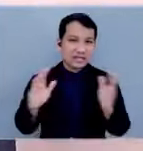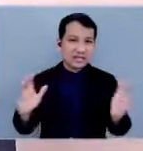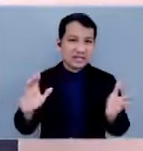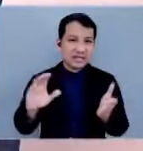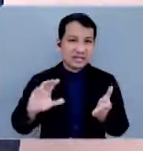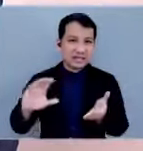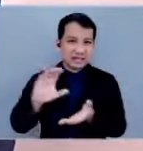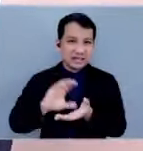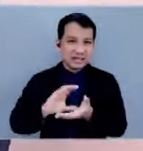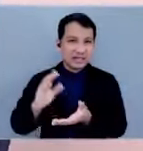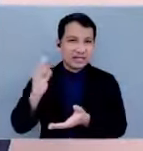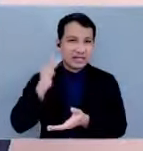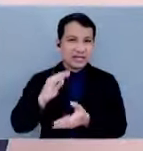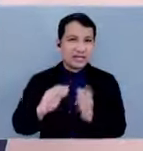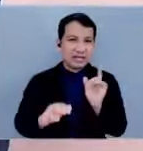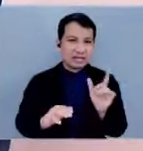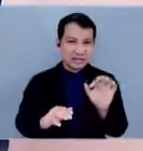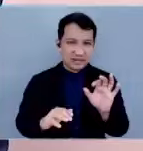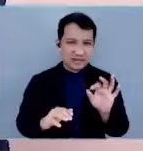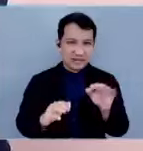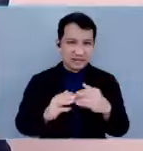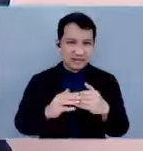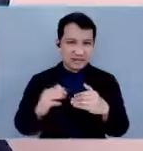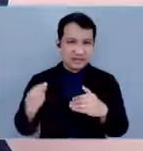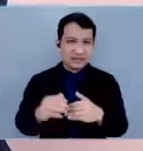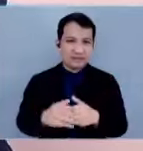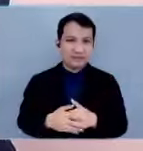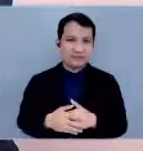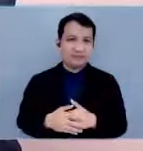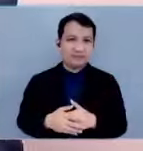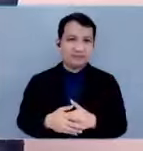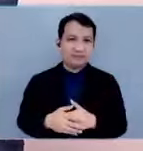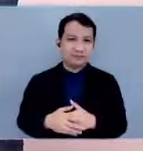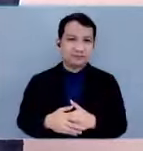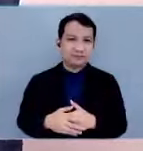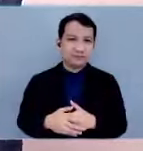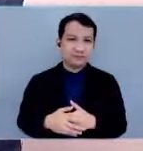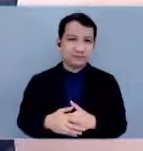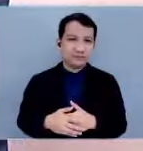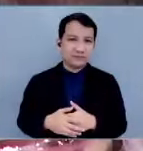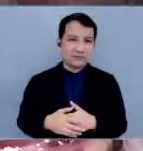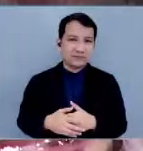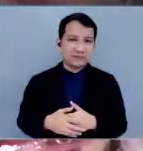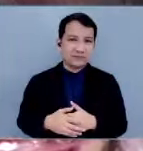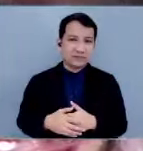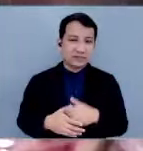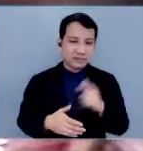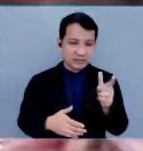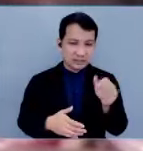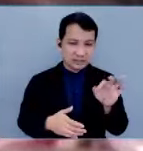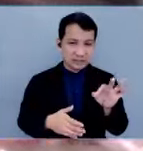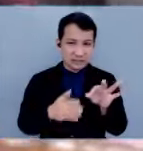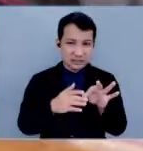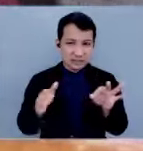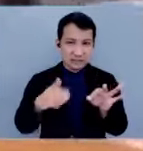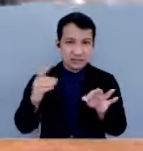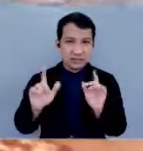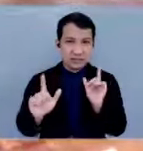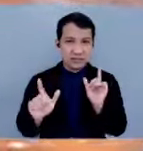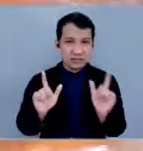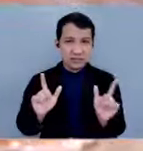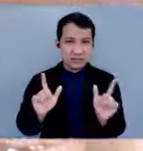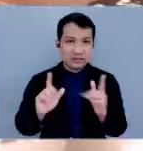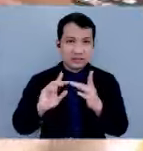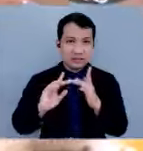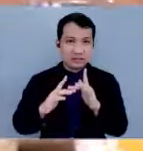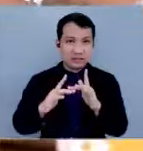yan? 2019. Bago mag-pandemic. Pero sumakto ba sa pandemic? Kasi 2019. Tapos yung 2020, naka-online lahat ng